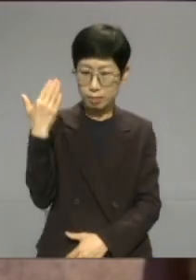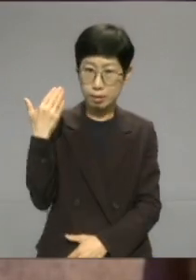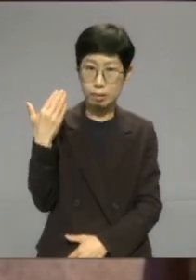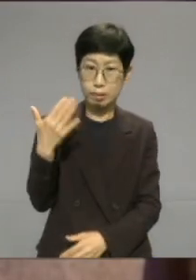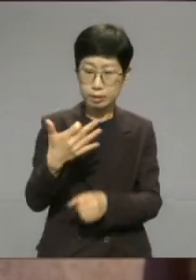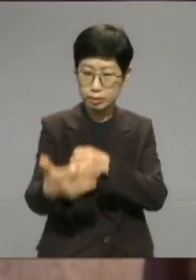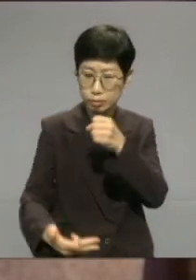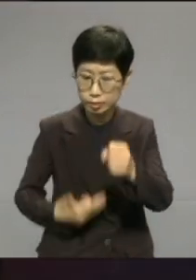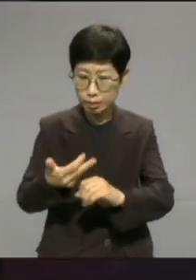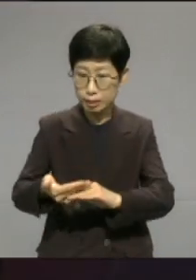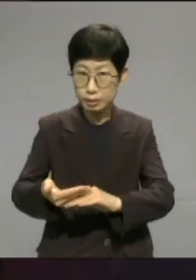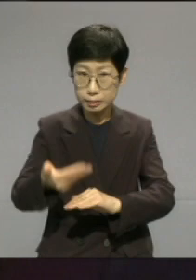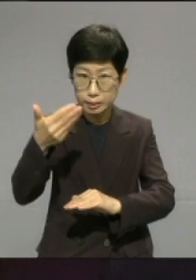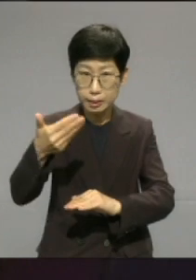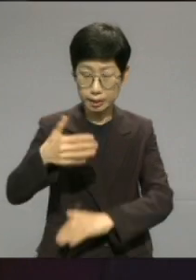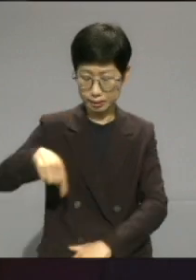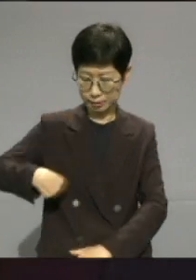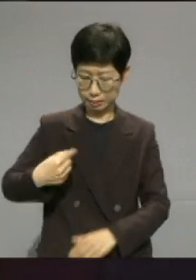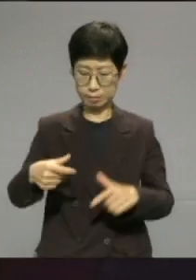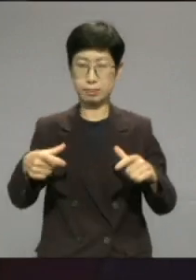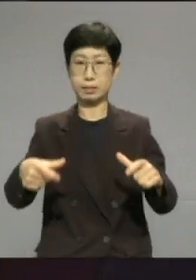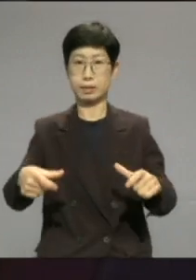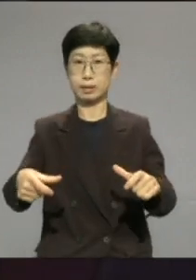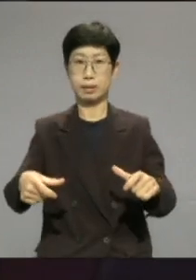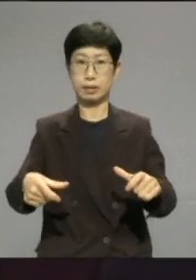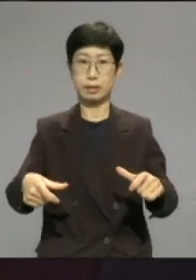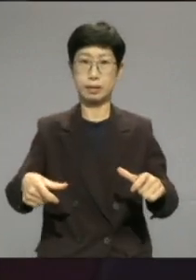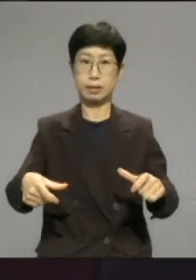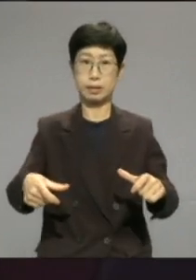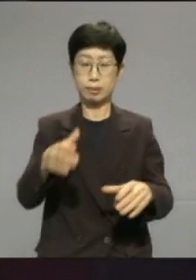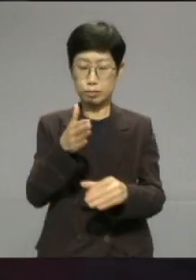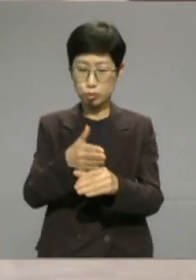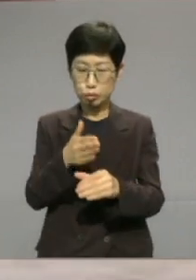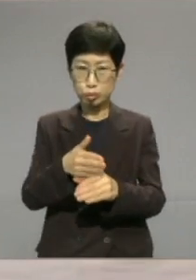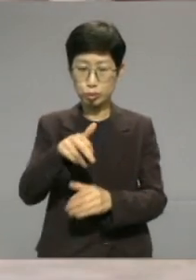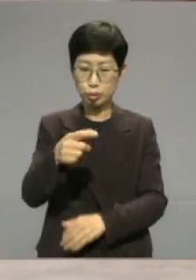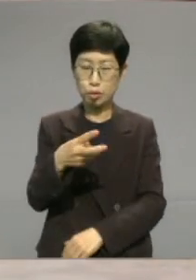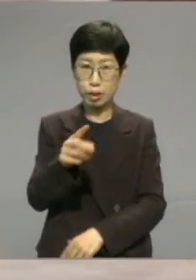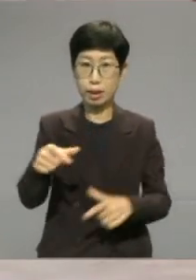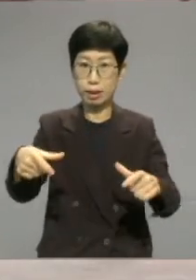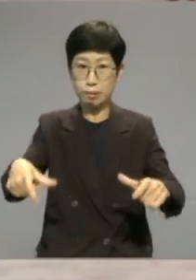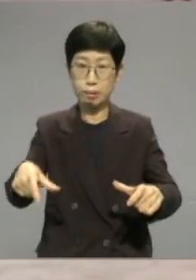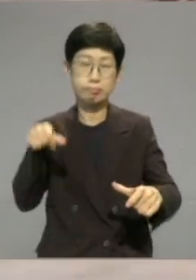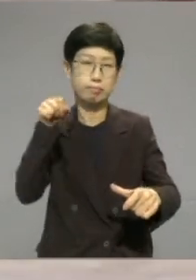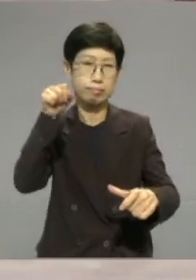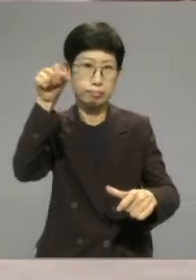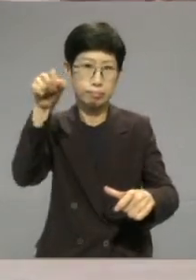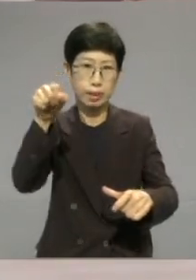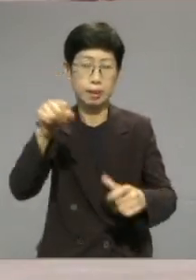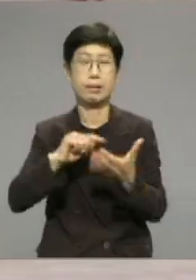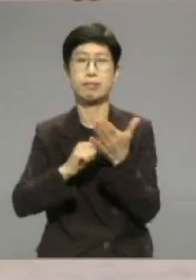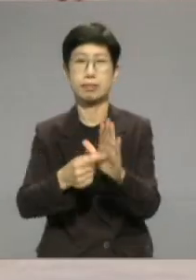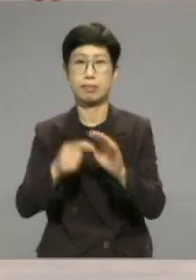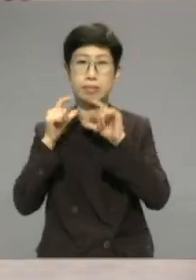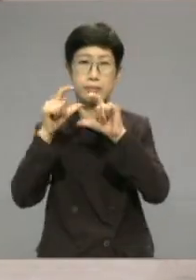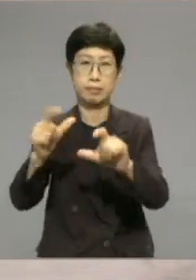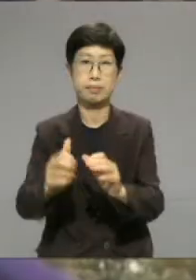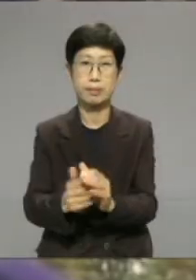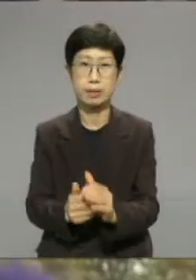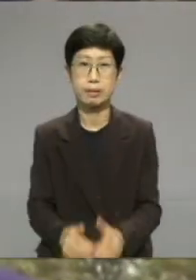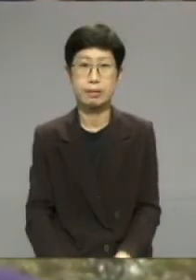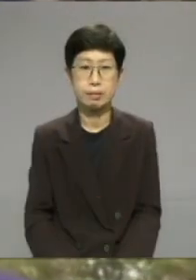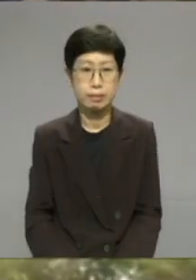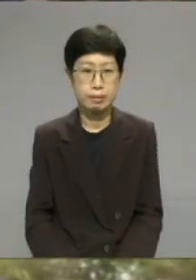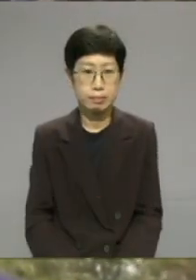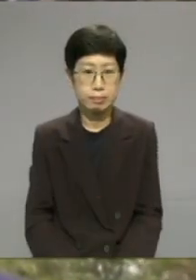19년 넘게 자신이 지역구로 삼았던 프랑스 중부 코레즈에서 총선에 출마하겠다고 선언했습니다.